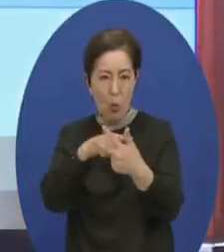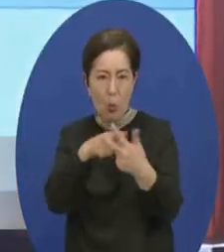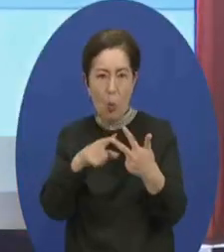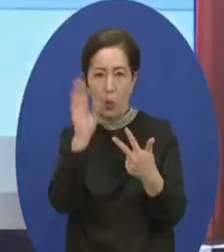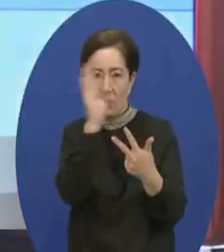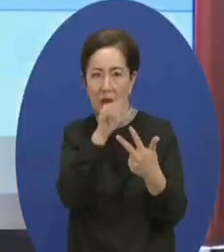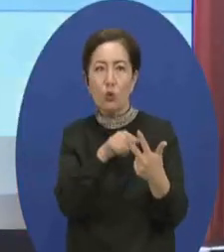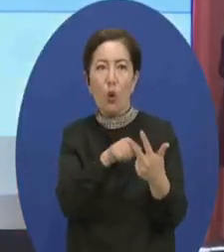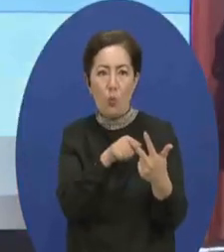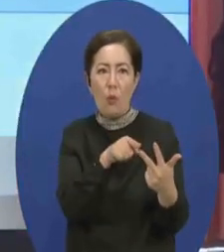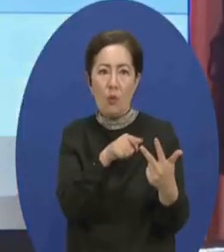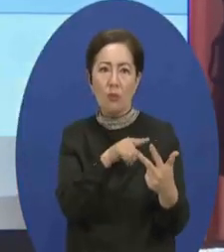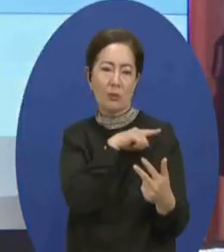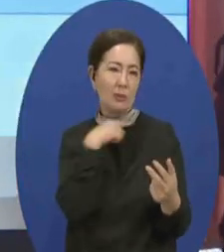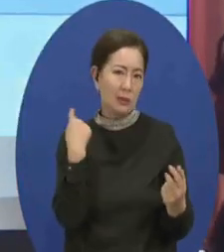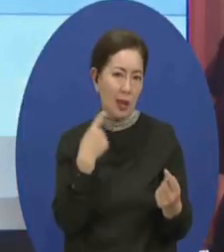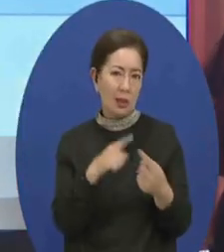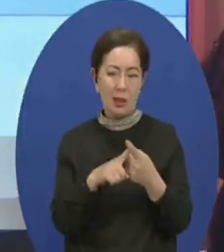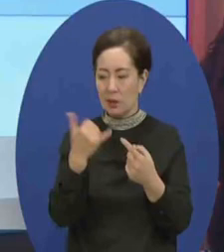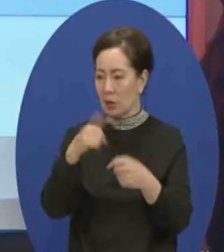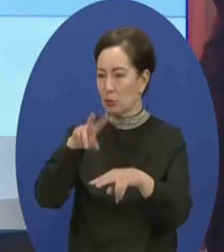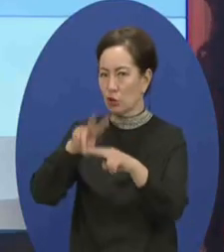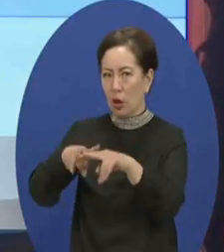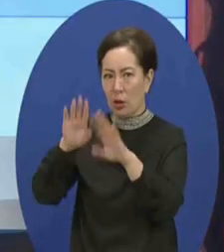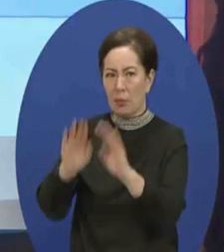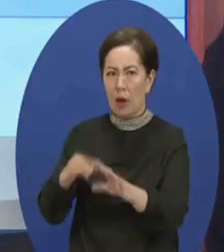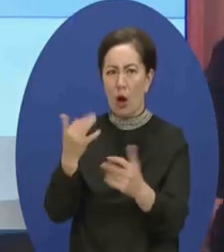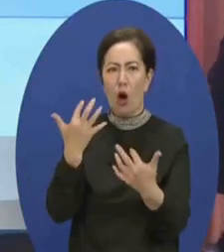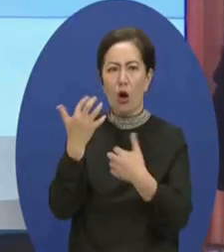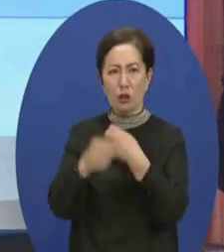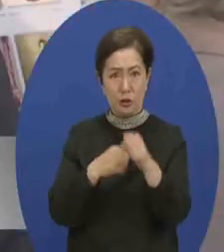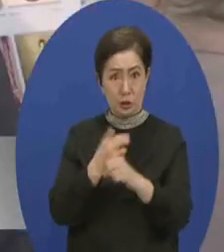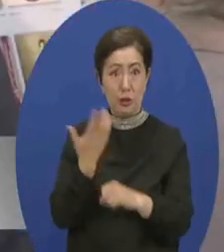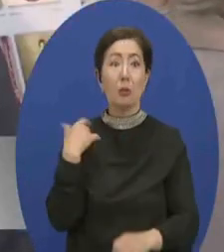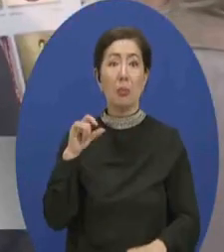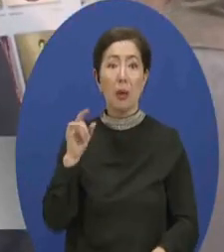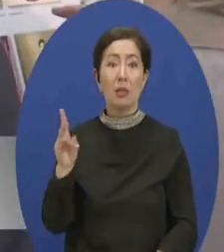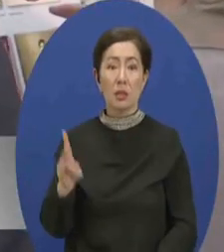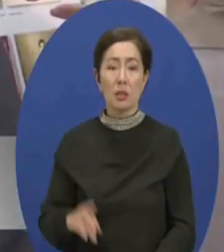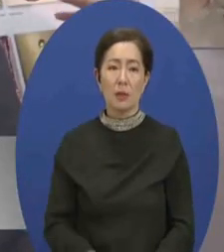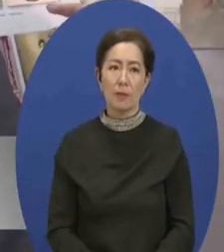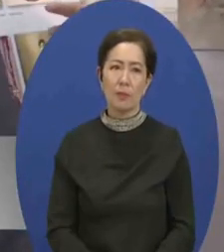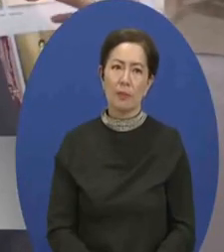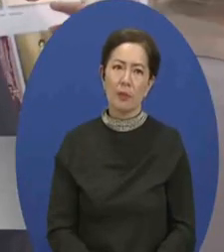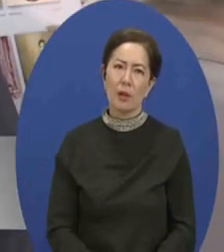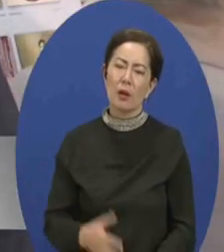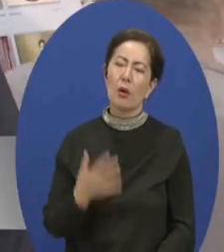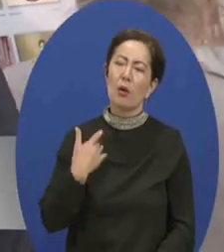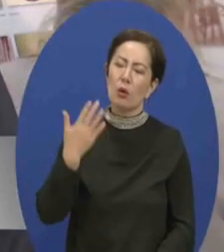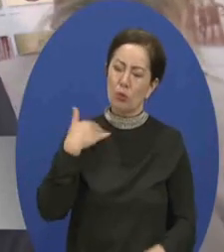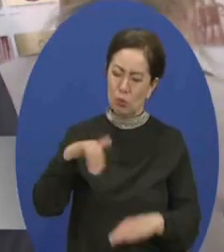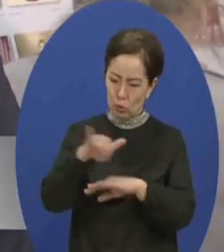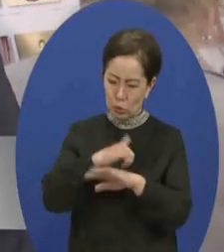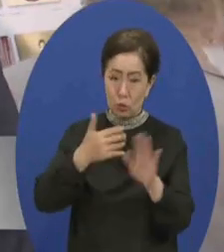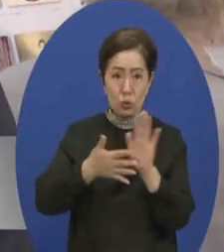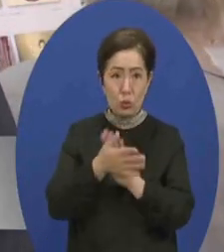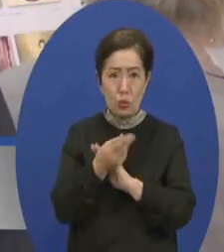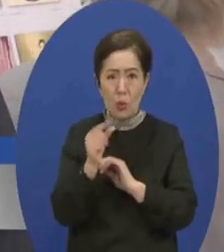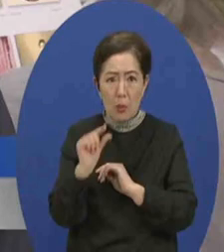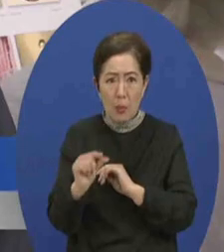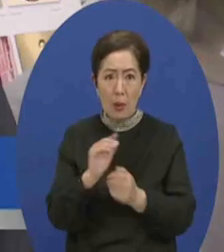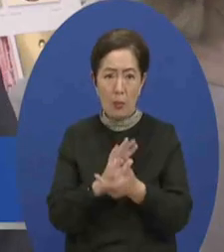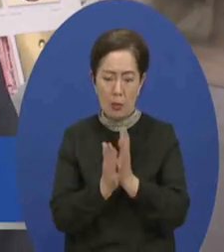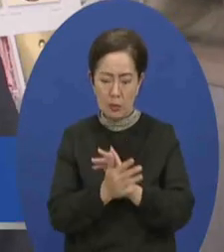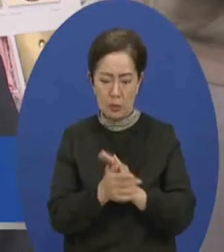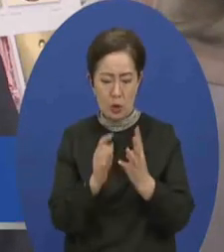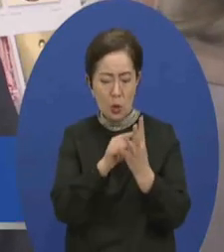зүүж заримыг нь цаазалж заримыг нь шоронд олон жил хоржээ. Манай тухайн үед бол төсөв санхүүжилт багтаа байсан ч гэсэн эдгээр сурагч